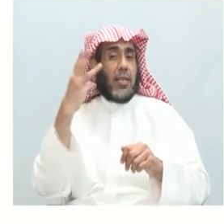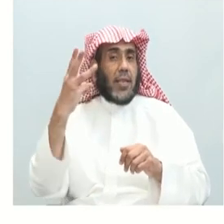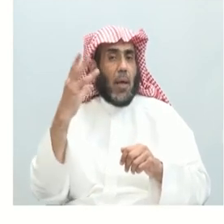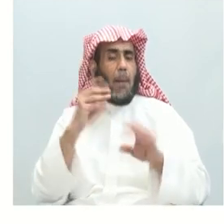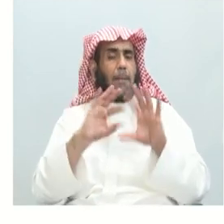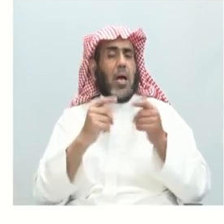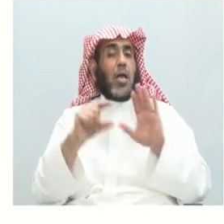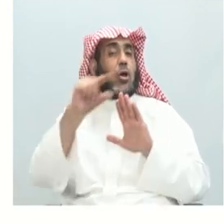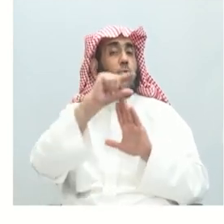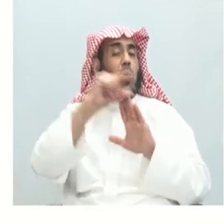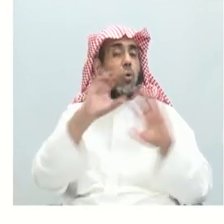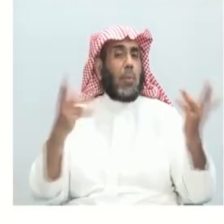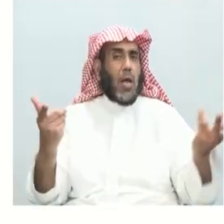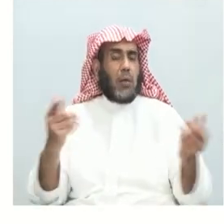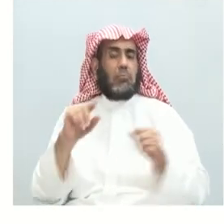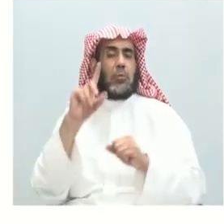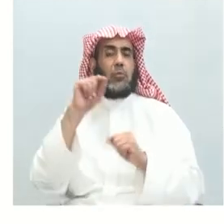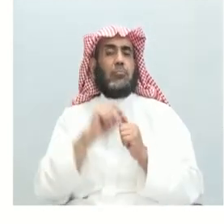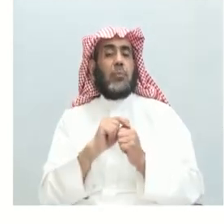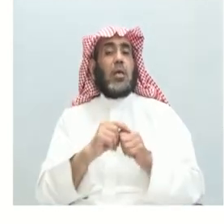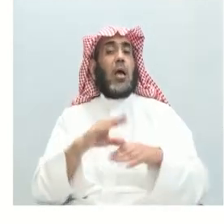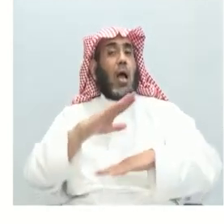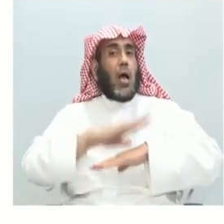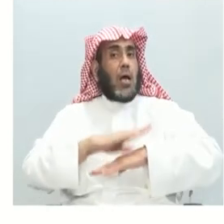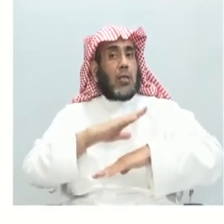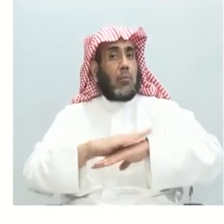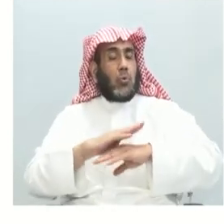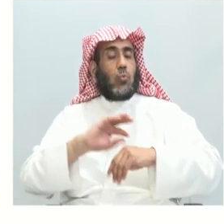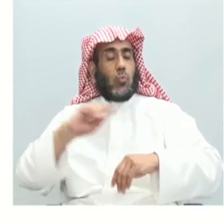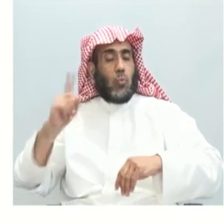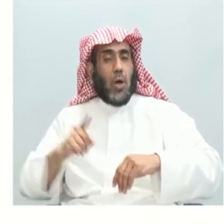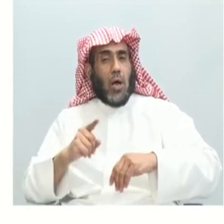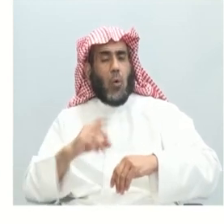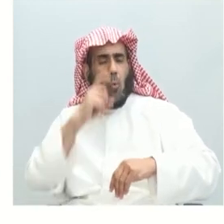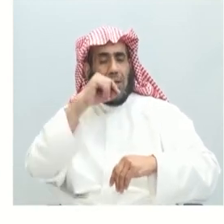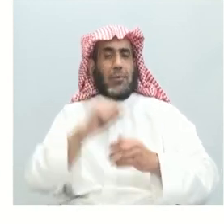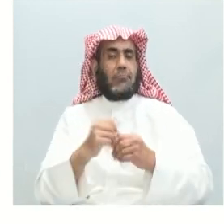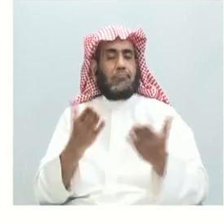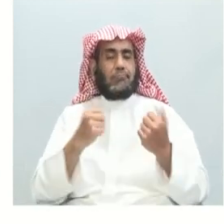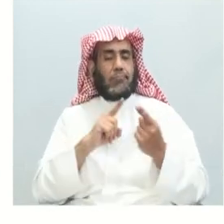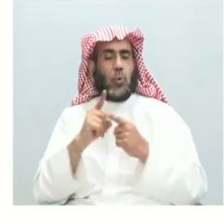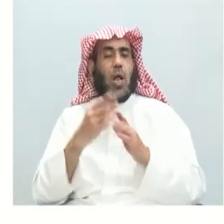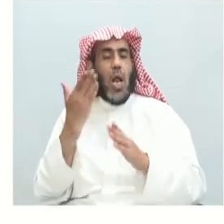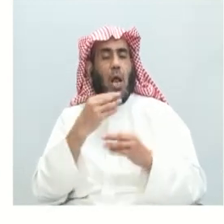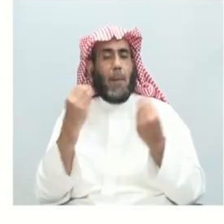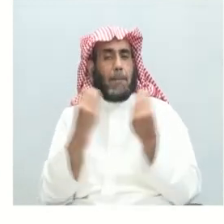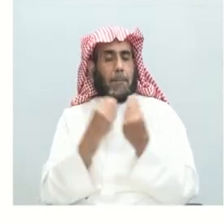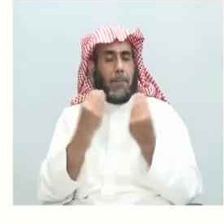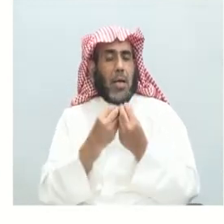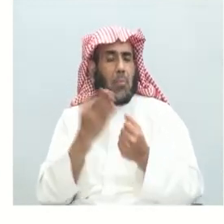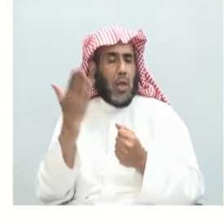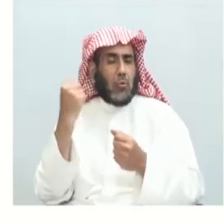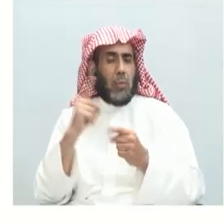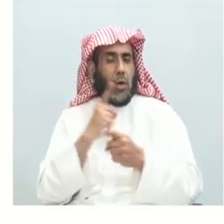ما هي عنوانها احسنتم اداب وواجبات دعونا نقرا معا ما اخذناه